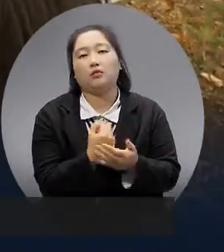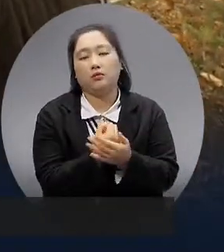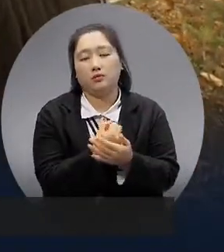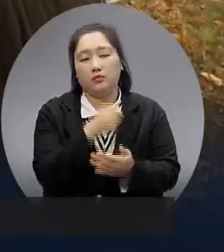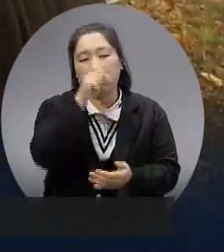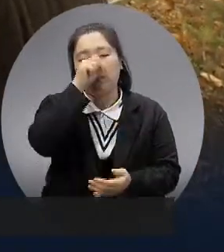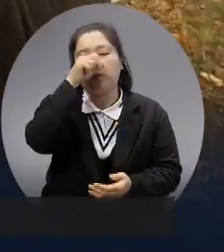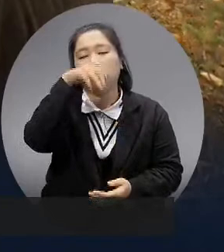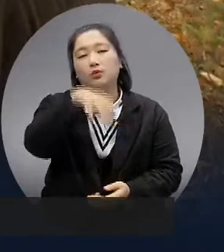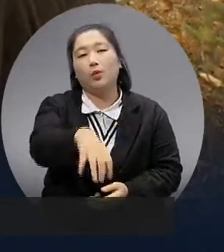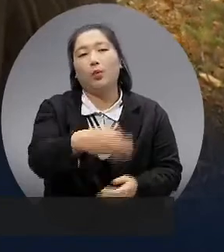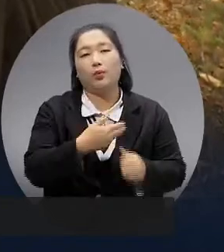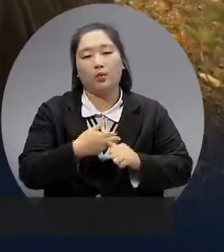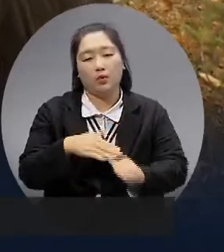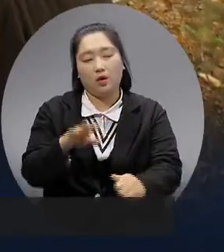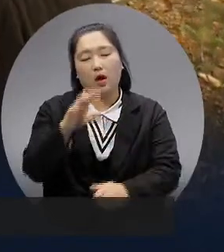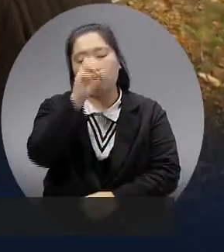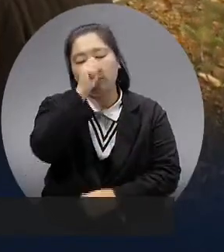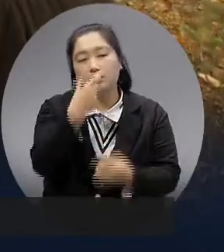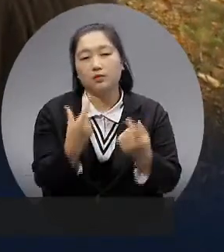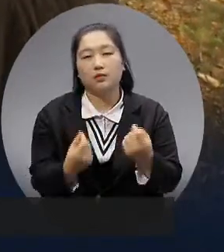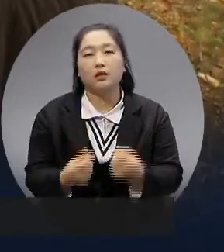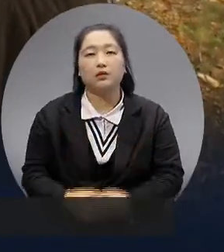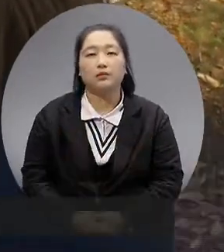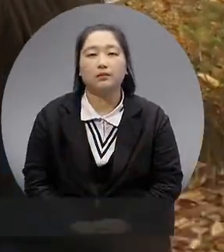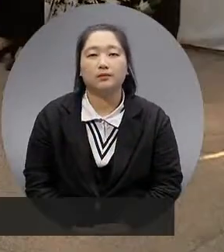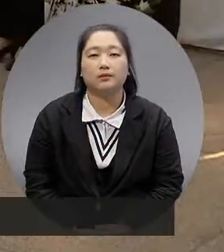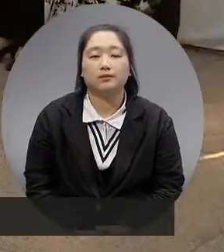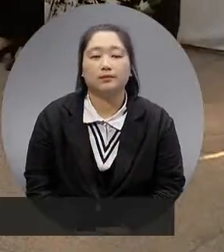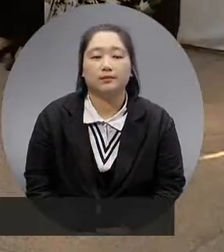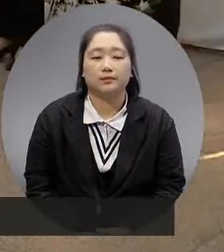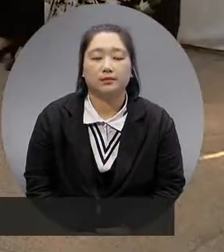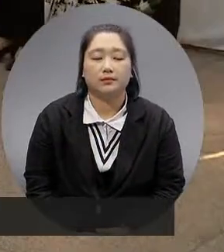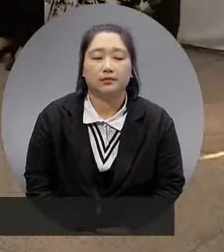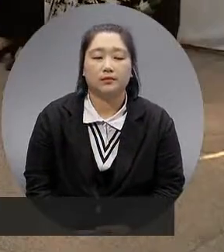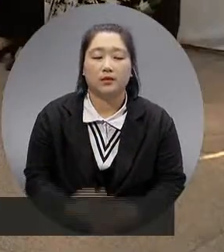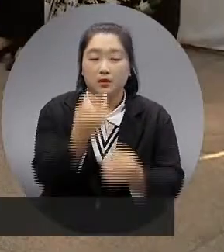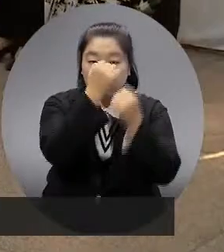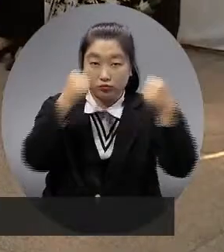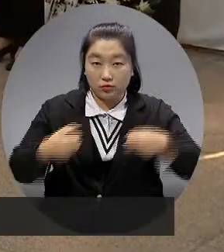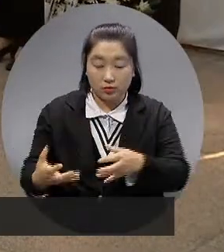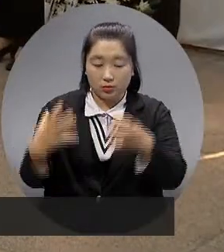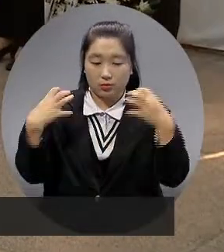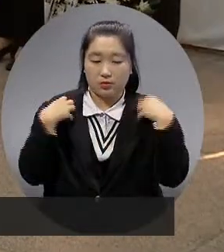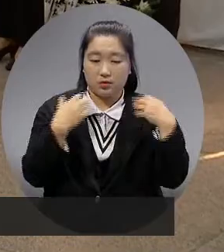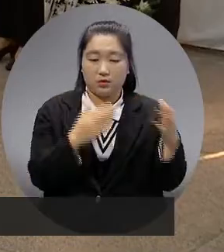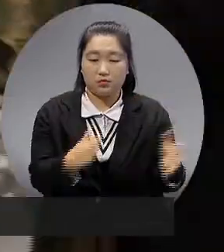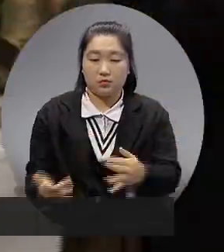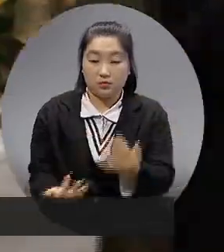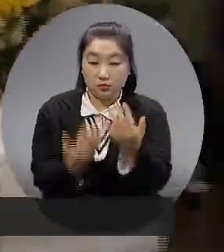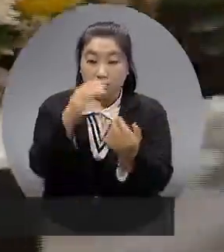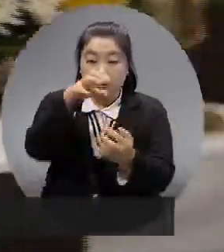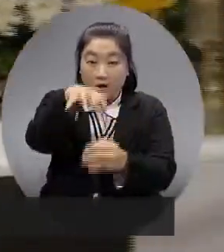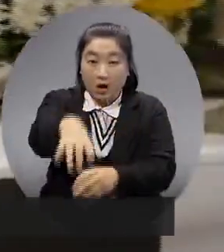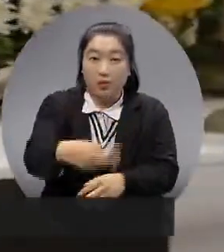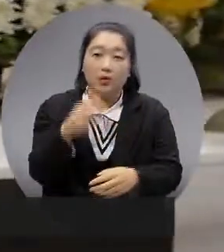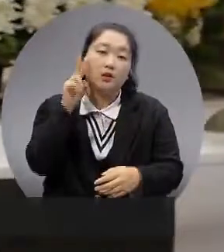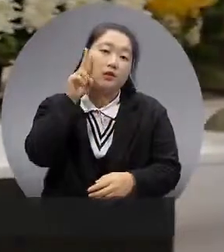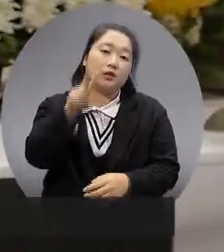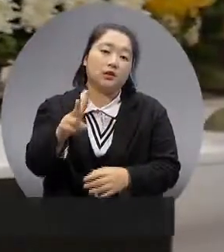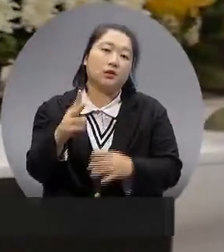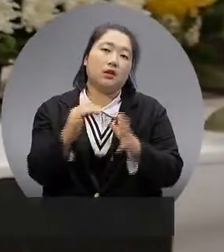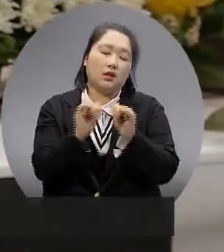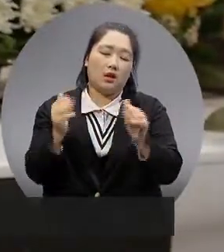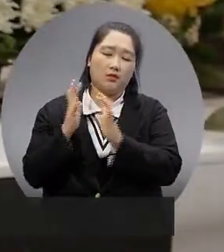안타깝고 좋은 곳으로 가셨으면 좋겠습니다. 충북도청에 마련된 분향소에도 이틀째